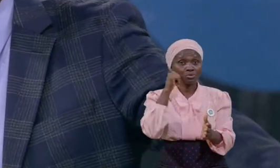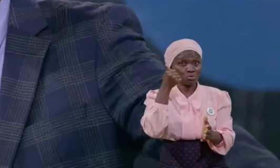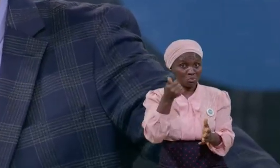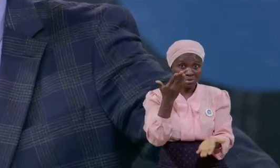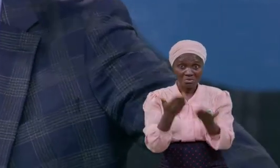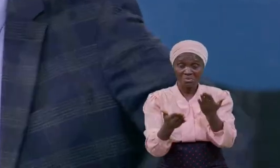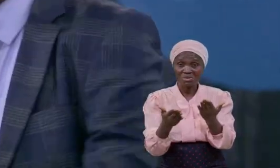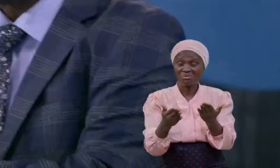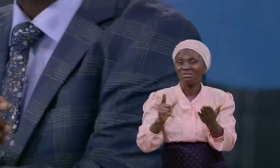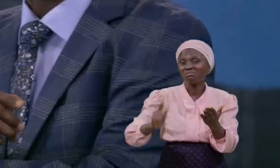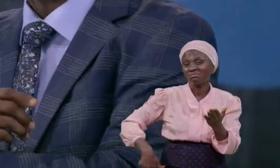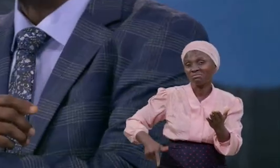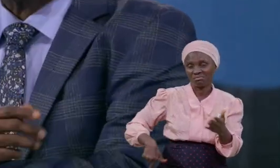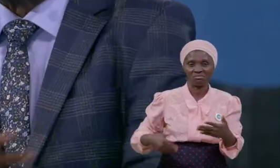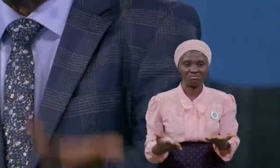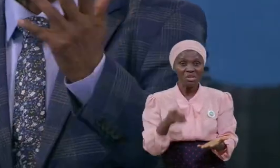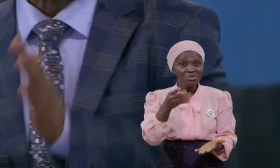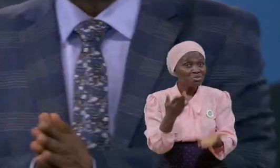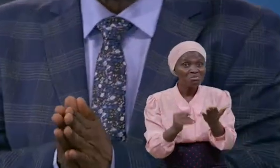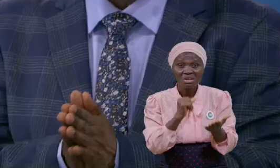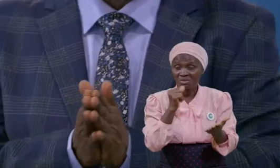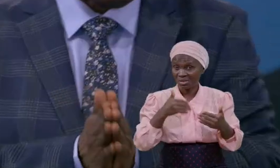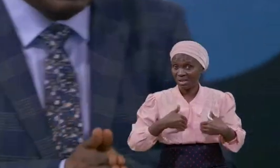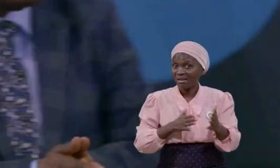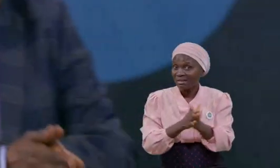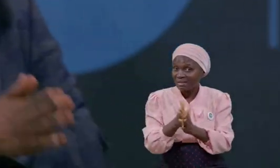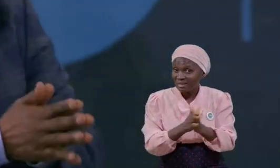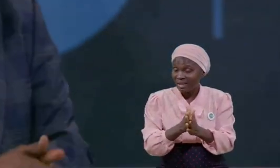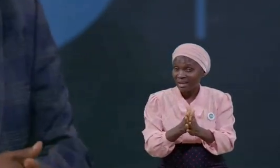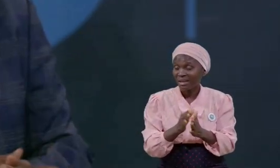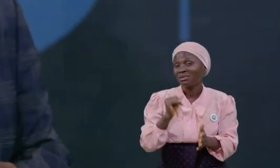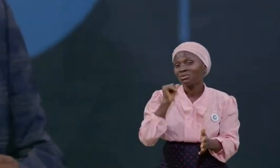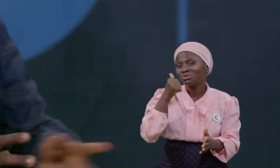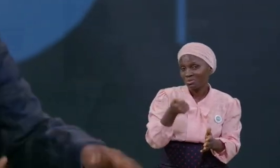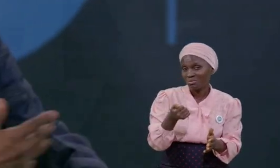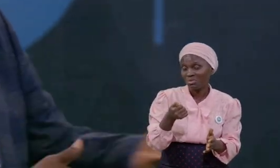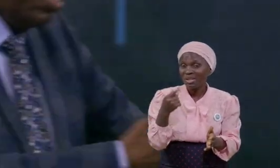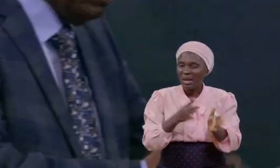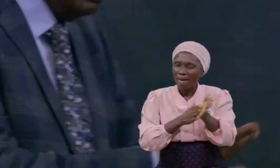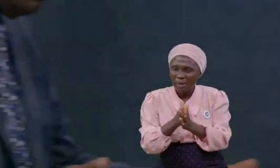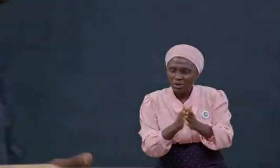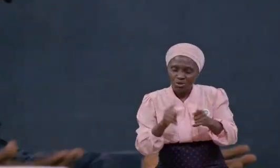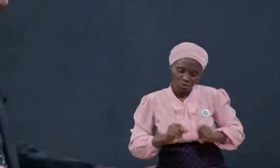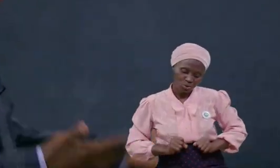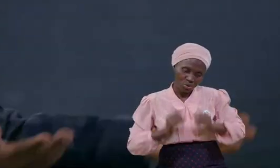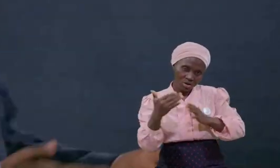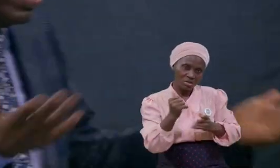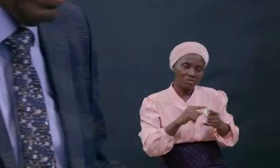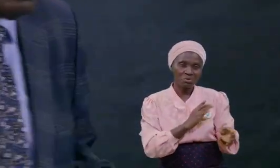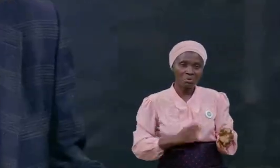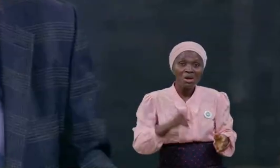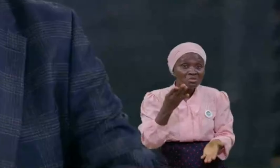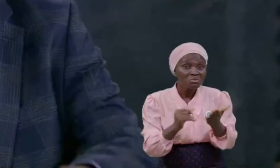Vous n'avez pas le désir demain. Vous pouvez ne pas avoir la passion de donner votre vie à Christ. Vous pouvez ne pas avoir l'intérêt demain. Vous